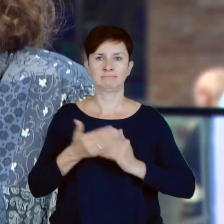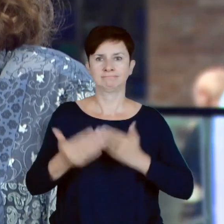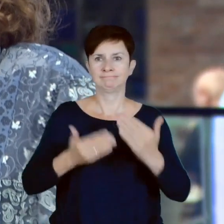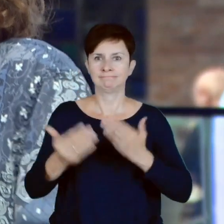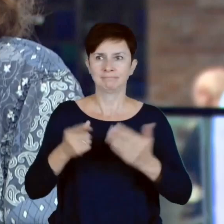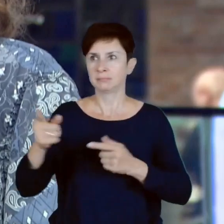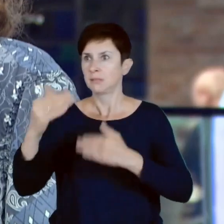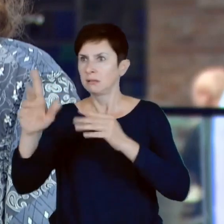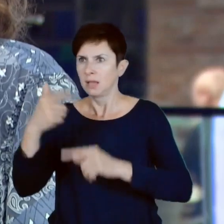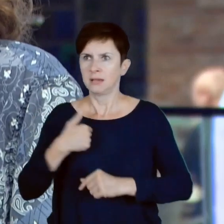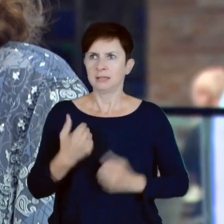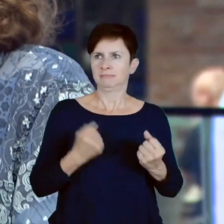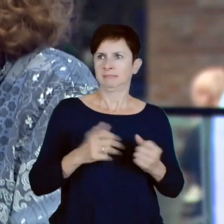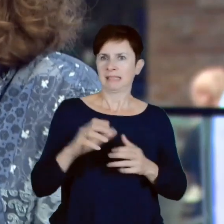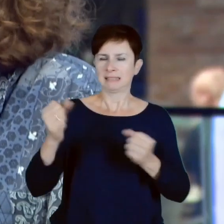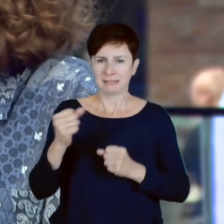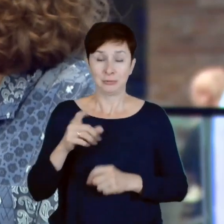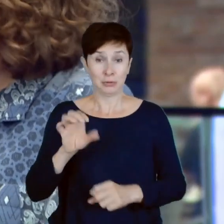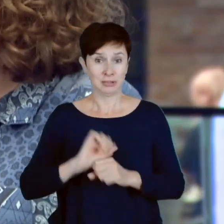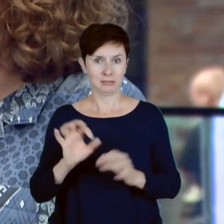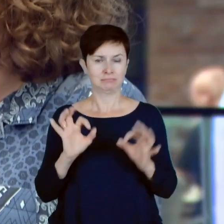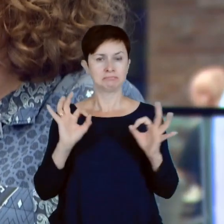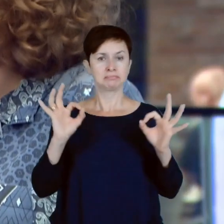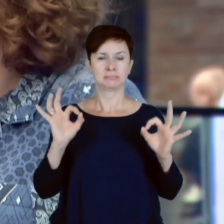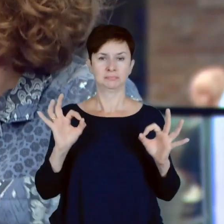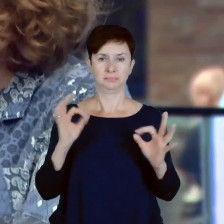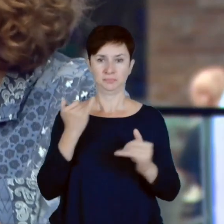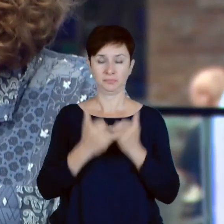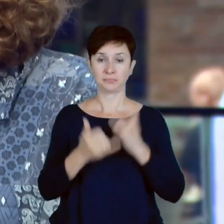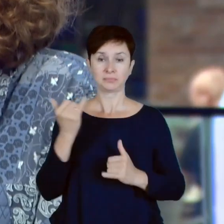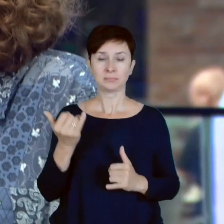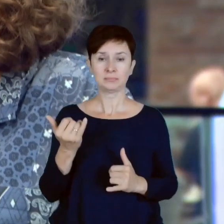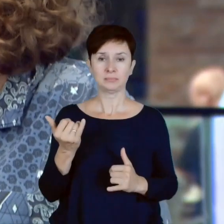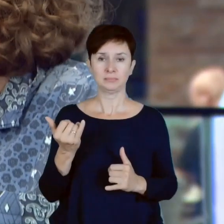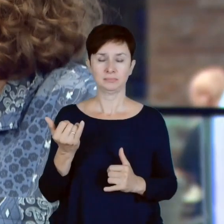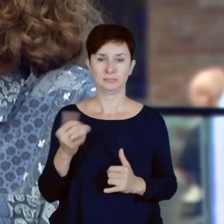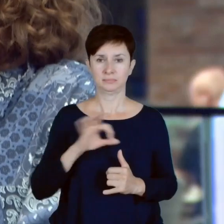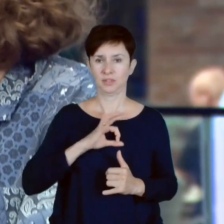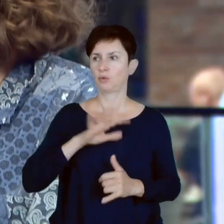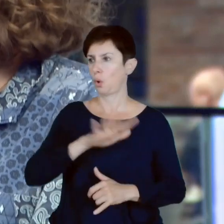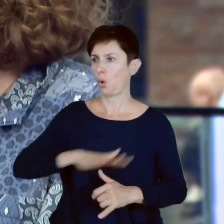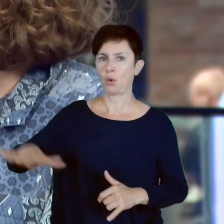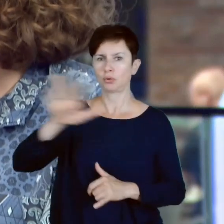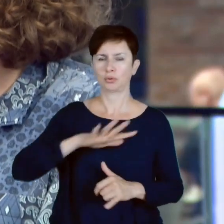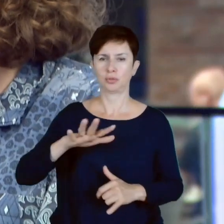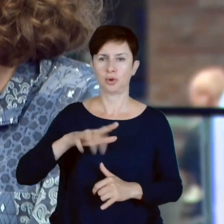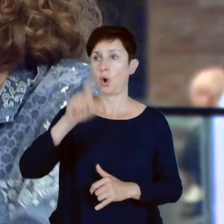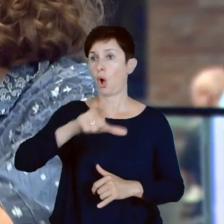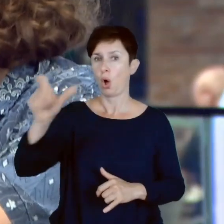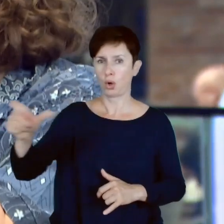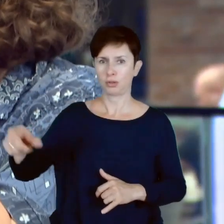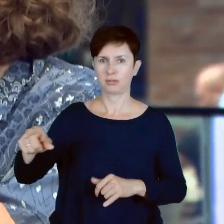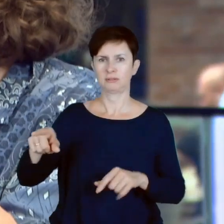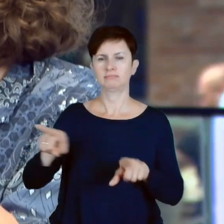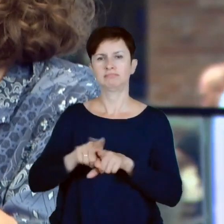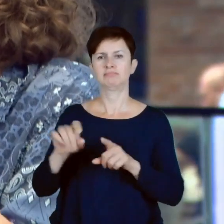jest pożądane, bo jeżeli nie znajdziemy w swoim otoczeniu osób, które też są w tych samych wartościach, ja myślę, że